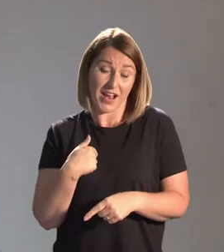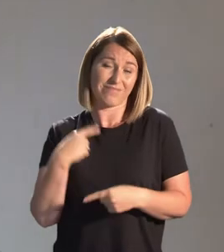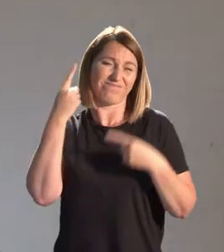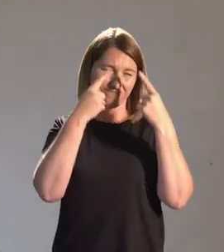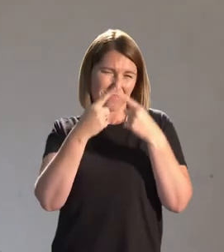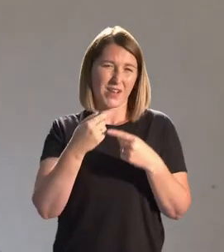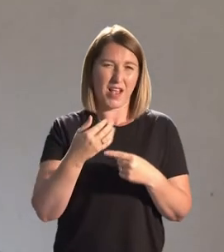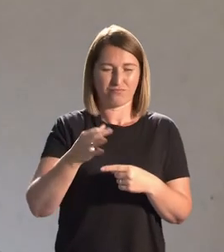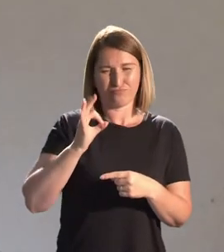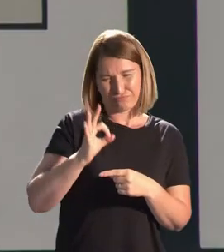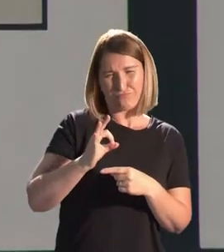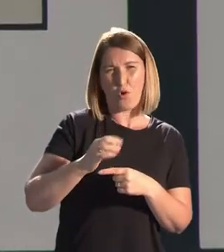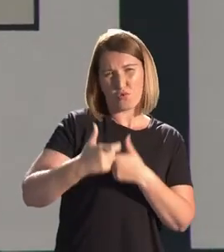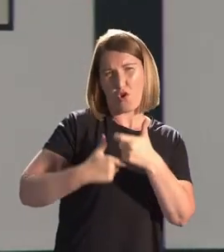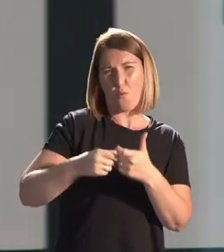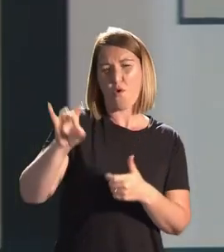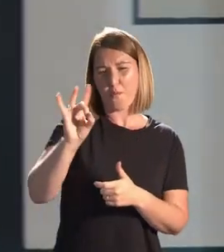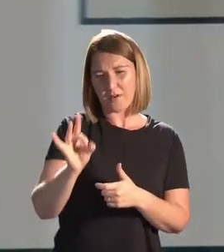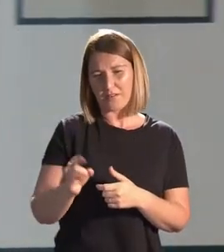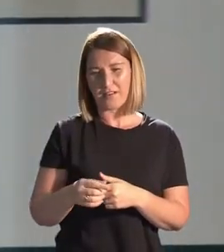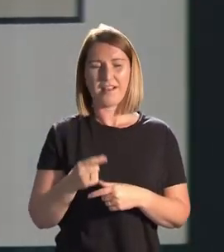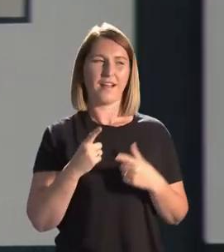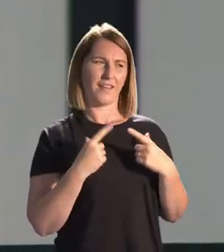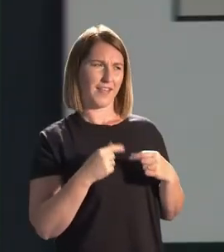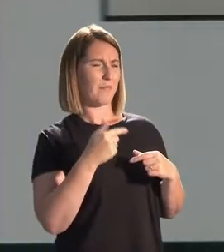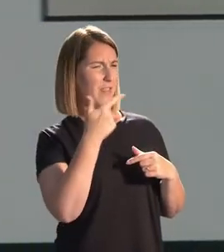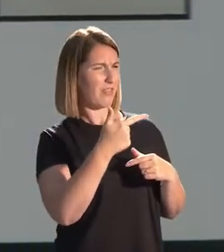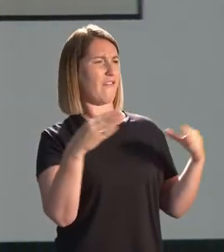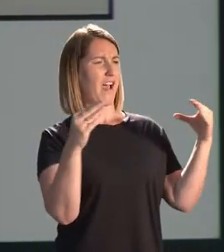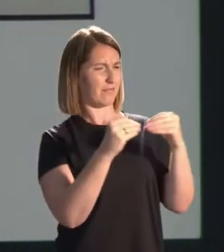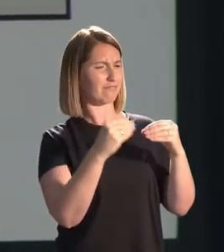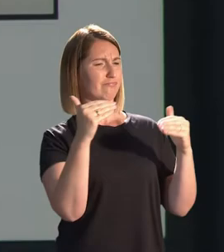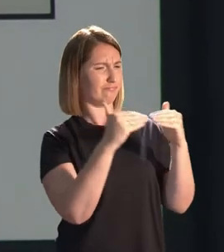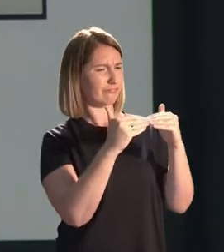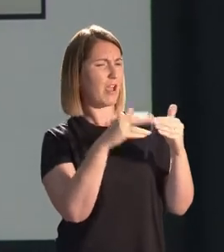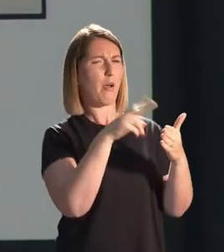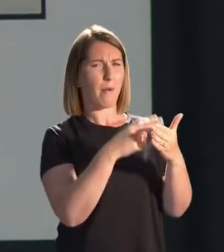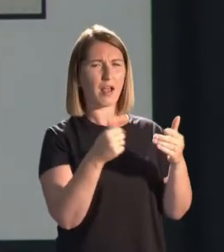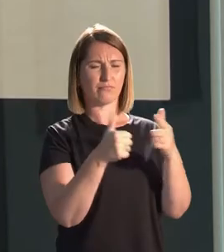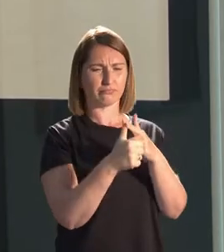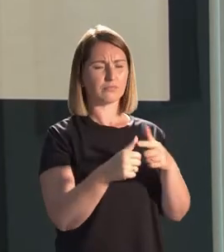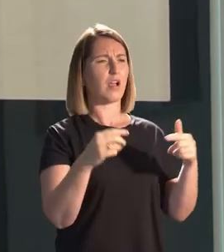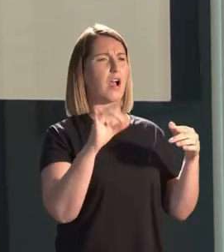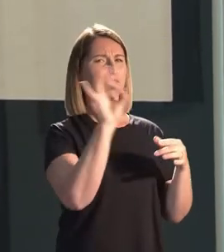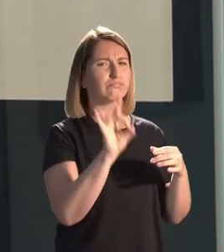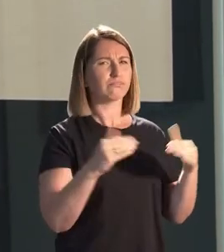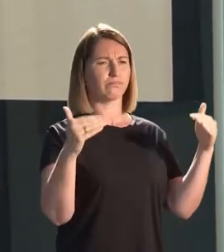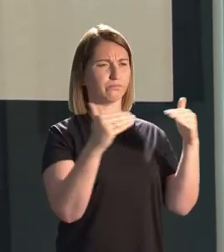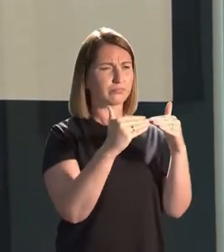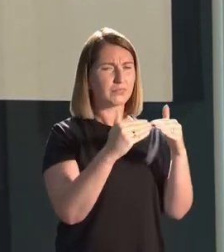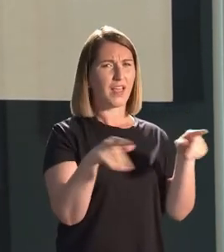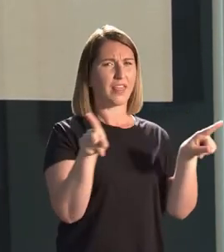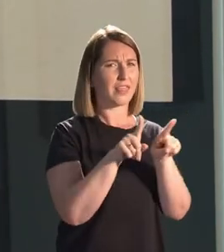jakieś predyspozycje manualne. Tam nierozdzielne siostry dwie, grafika i malarstwo, no bo pan obie sztuki